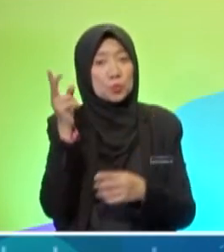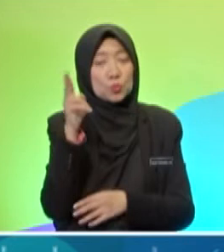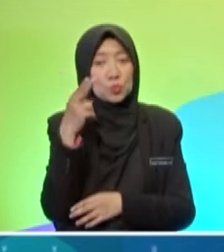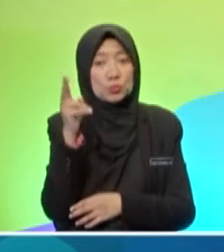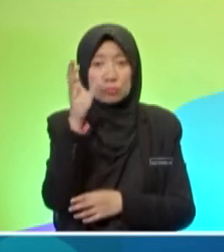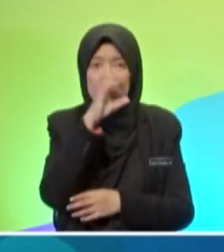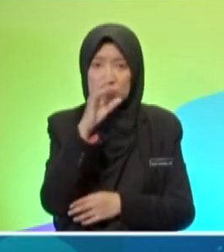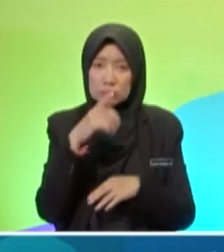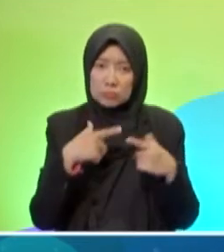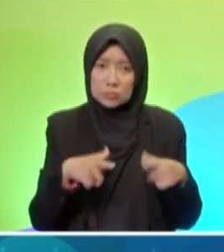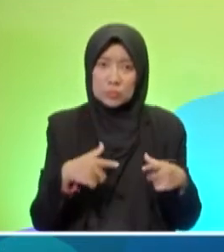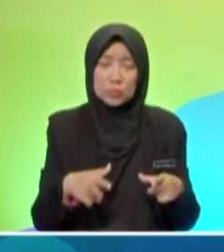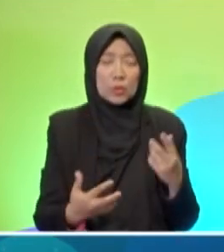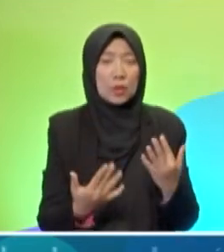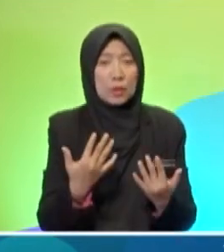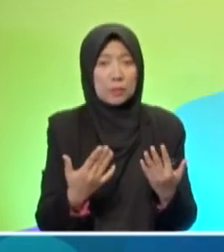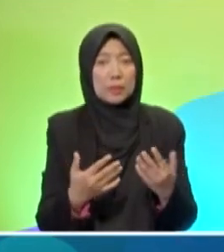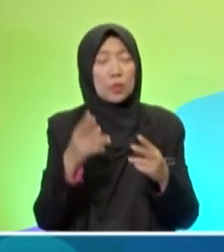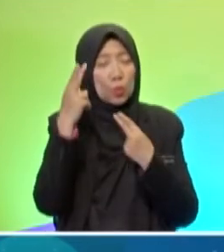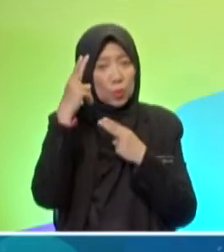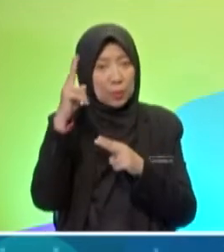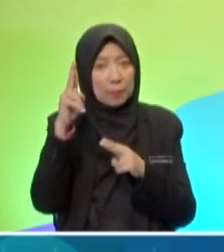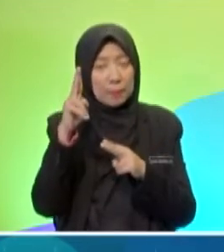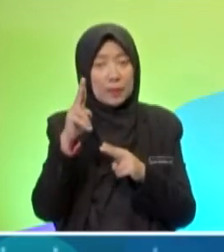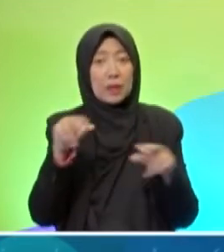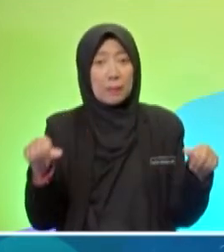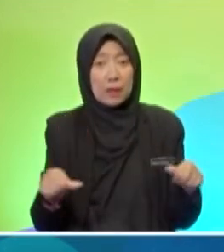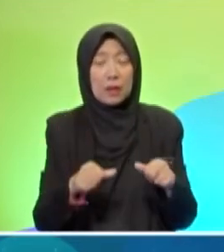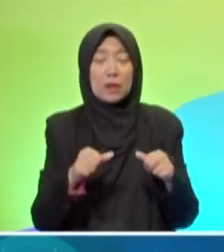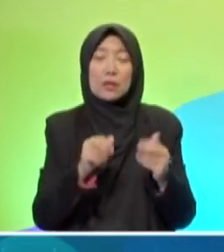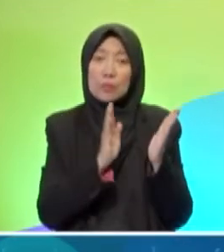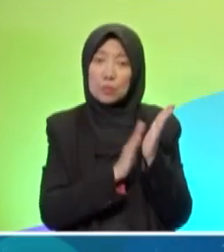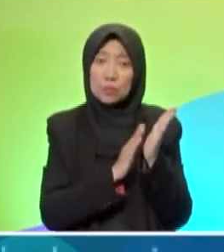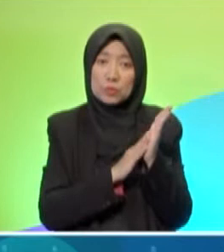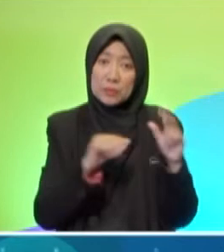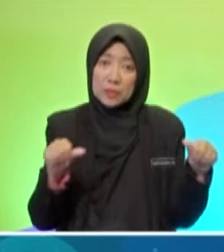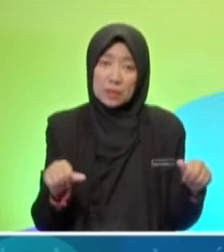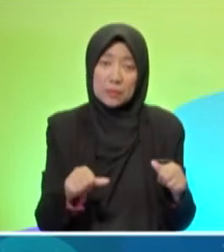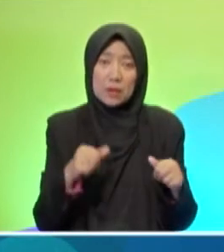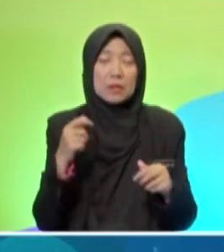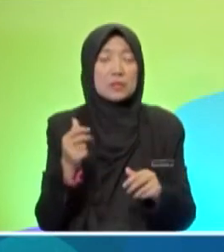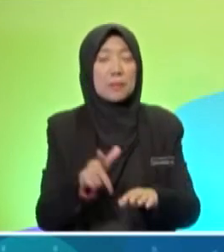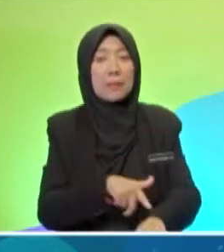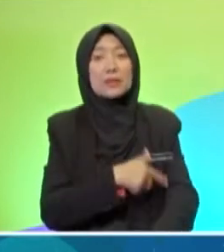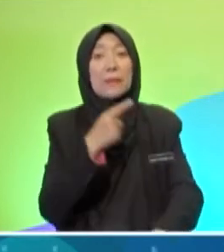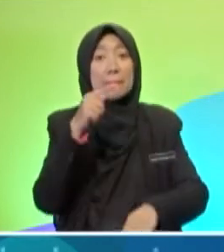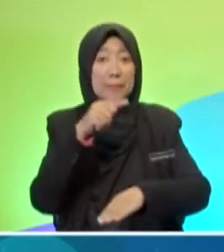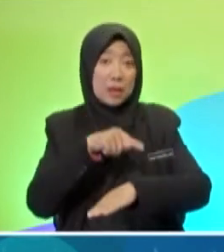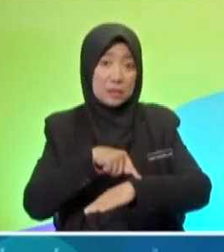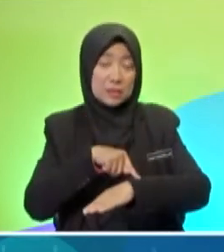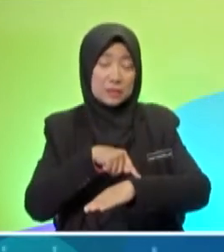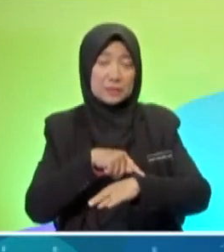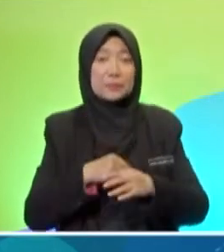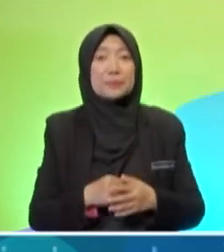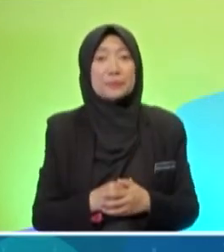untuk dijual menyedot logo hormat Muhammadiyah Malang terpuji menjadi amanah sepanjang masih Wow daun